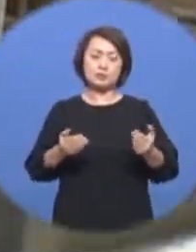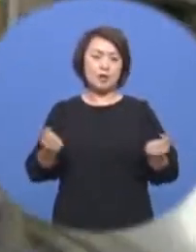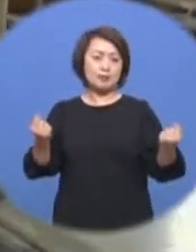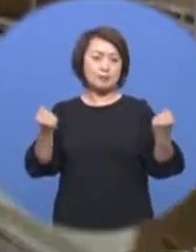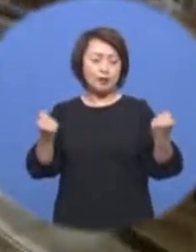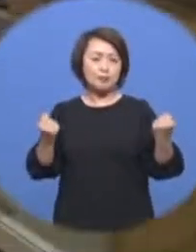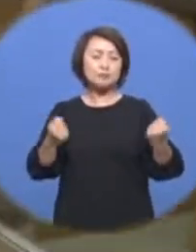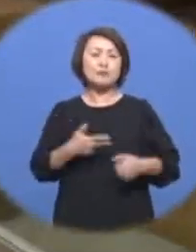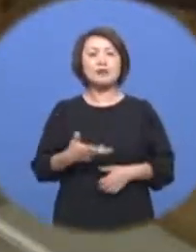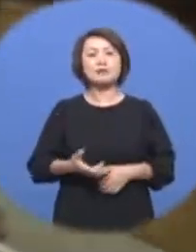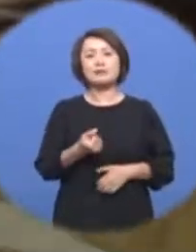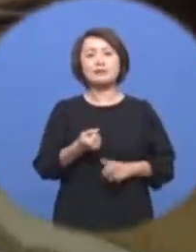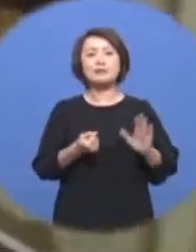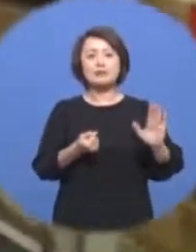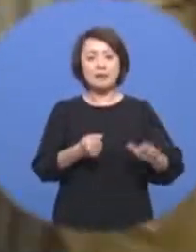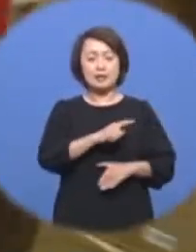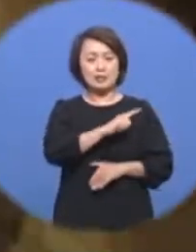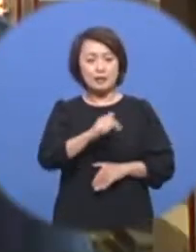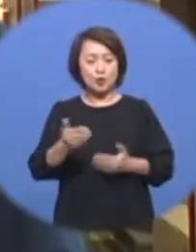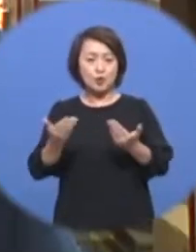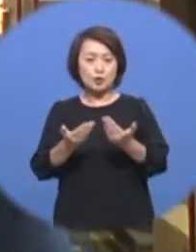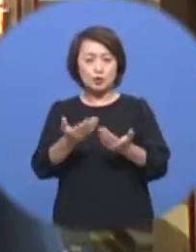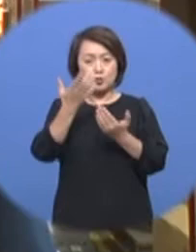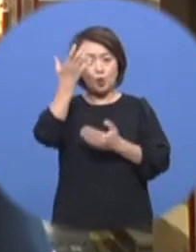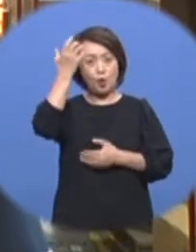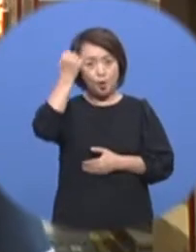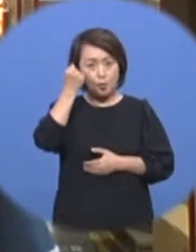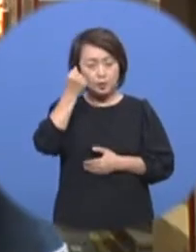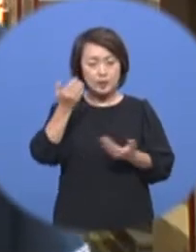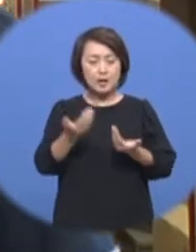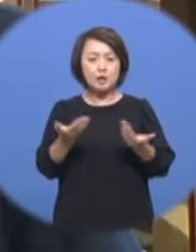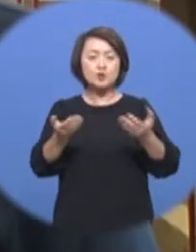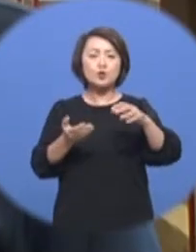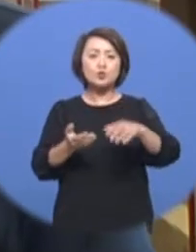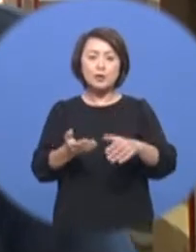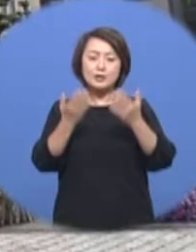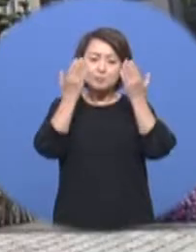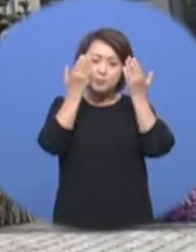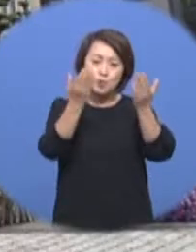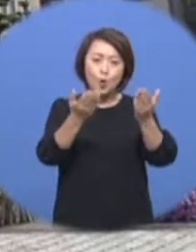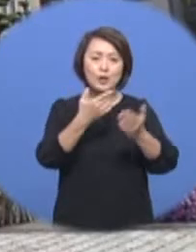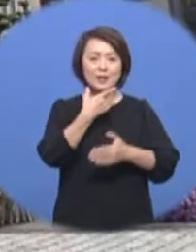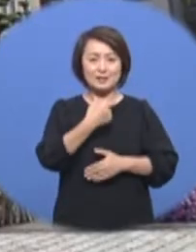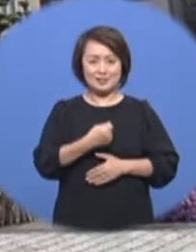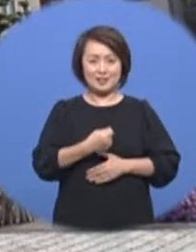。いろんな業務を覚えて職場に貢献したいです。